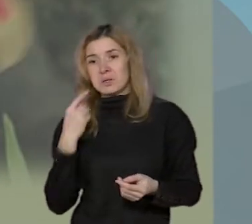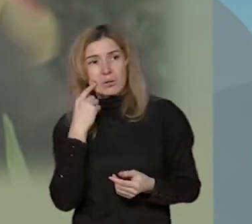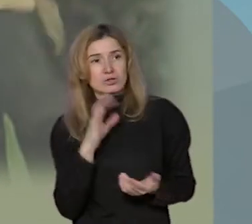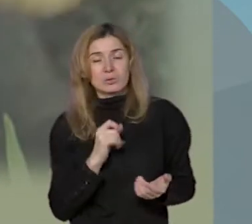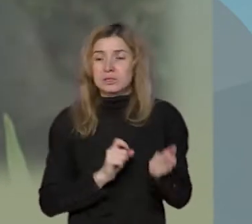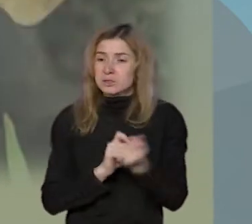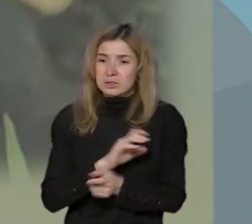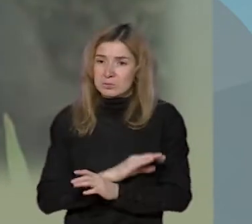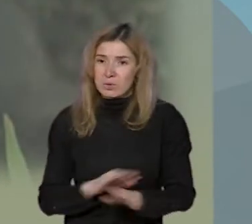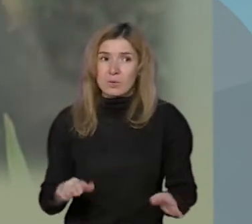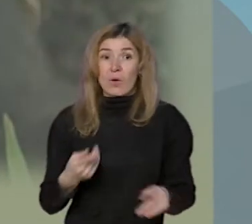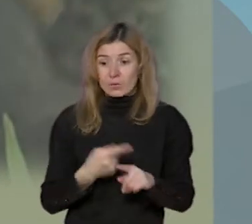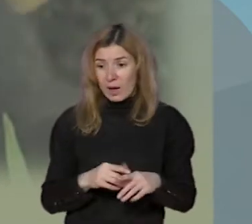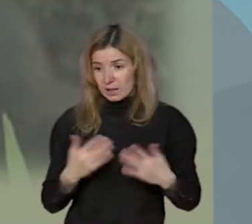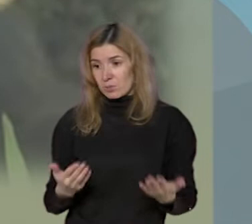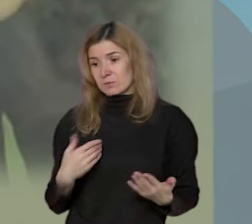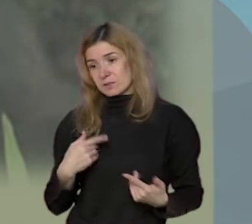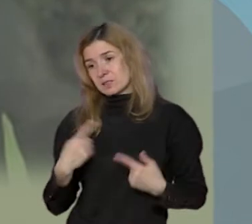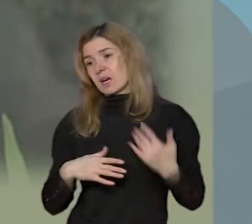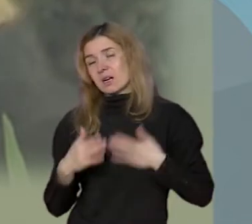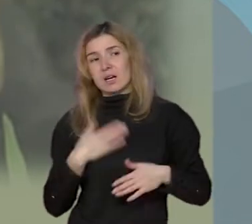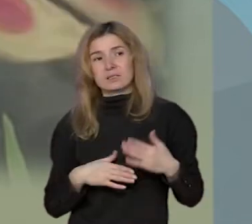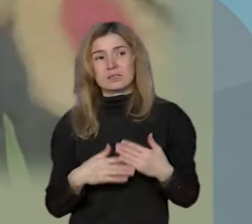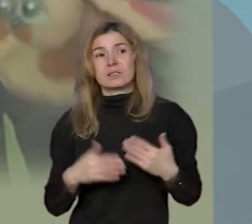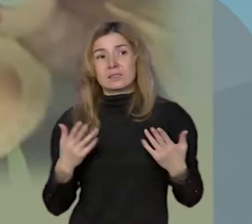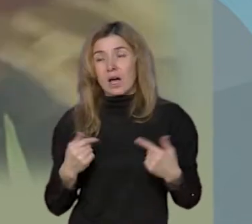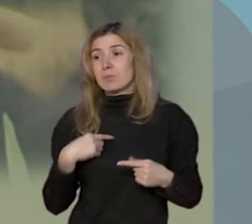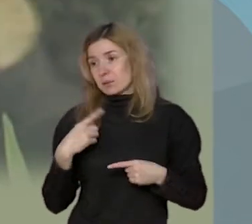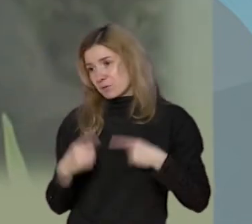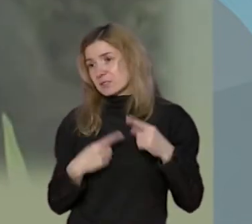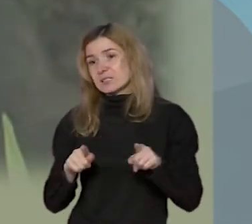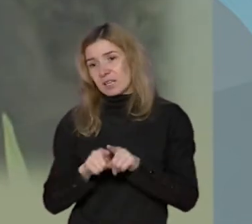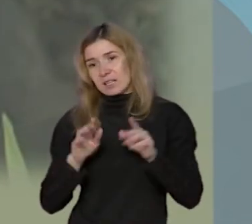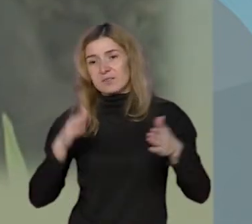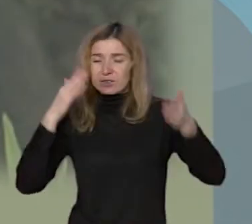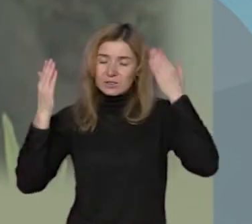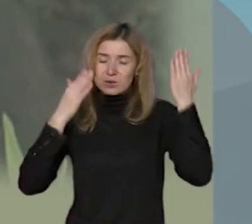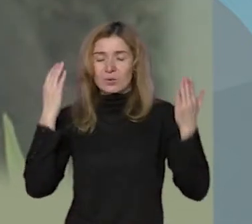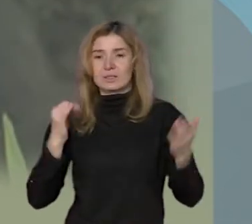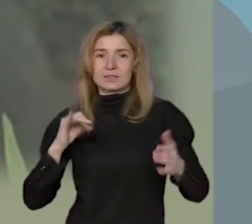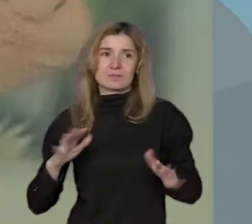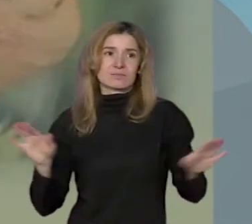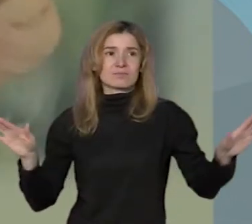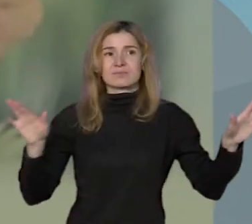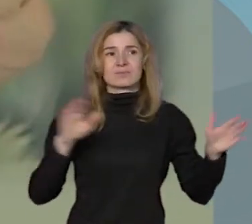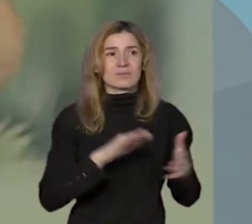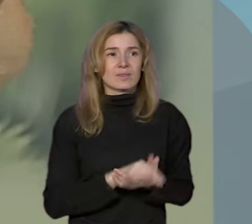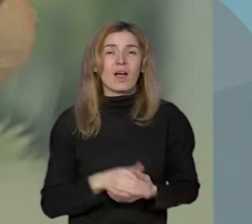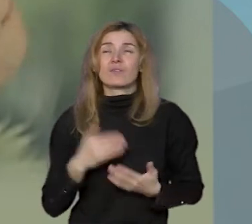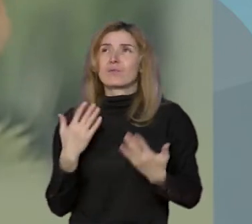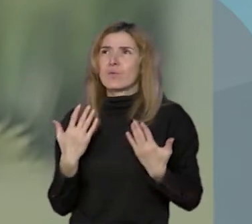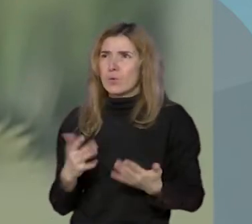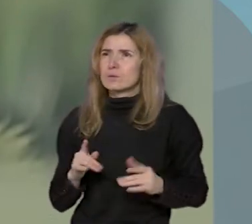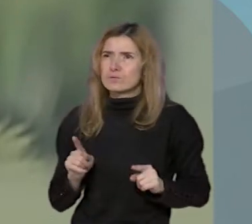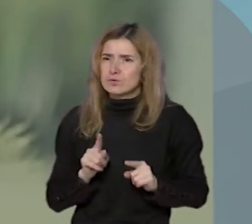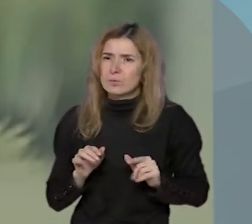обижает, а я с ней не спорю. Вот поэтому нам всегда радостно. Да, поэтому мы всегда такие веселые и дружные. Так